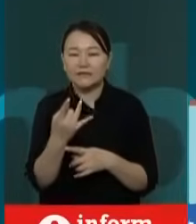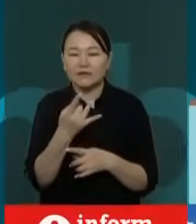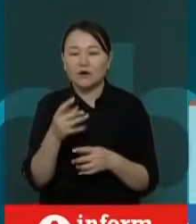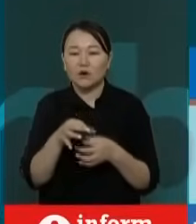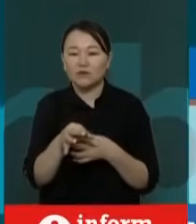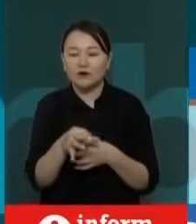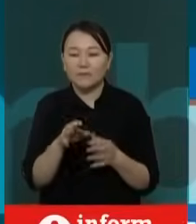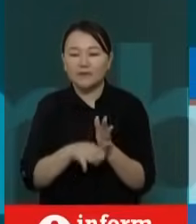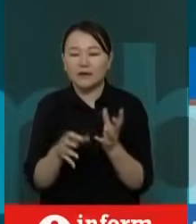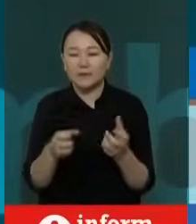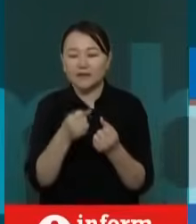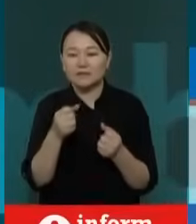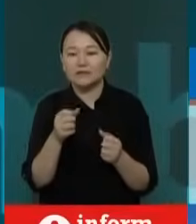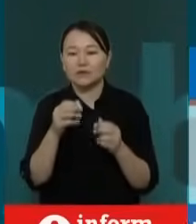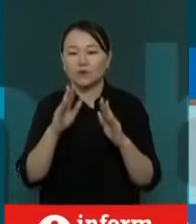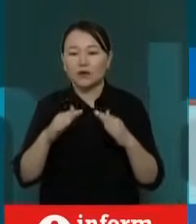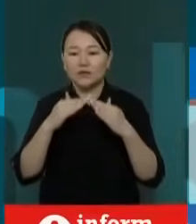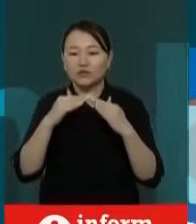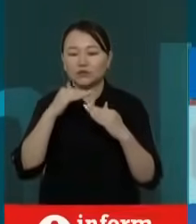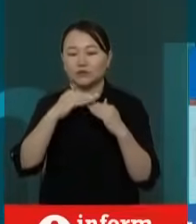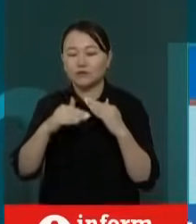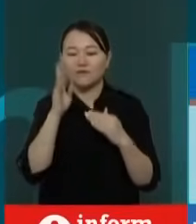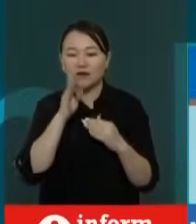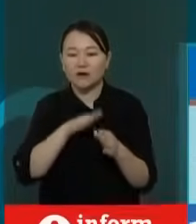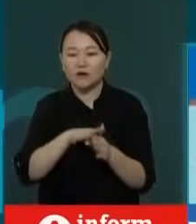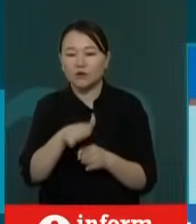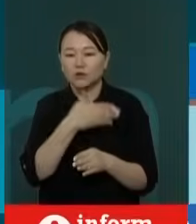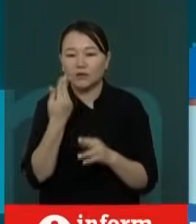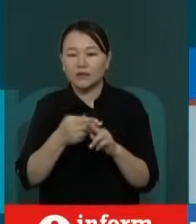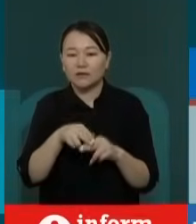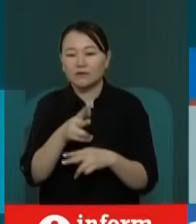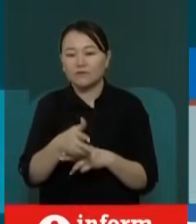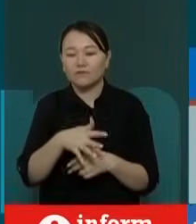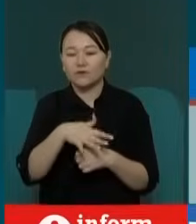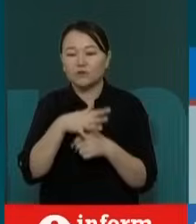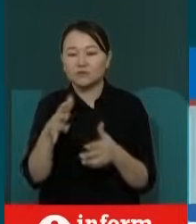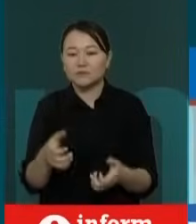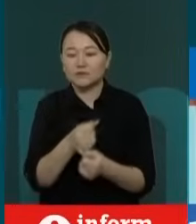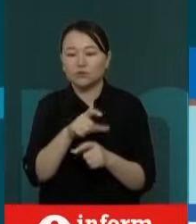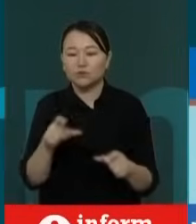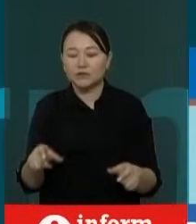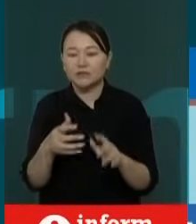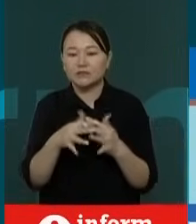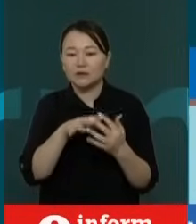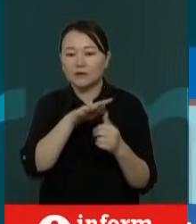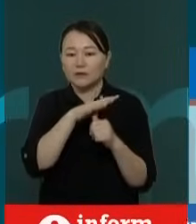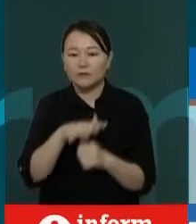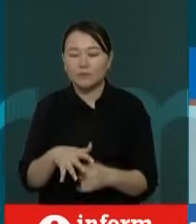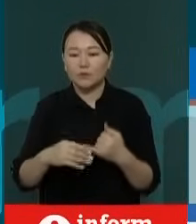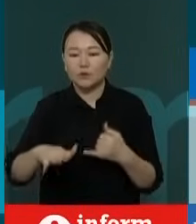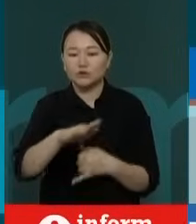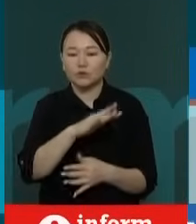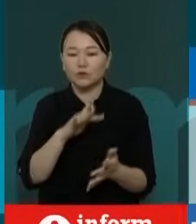островками безопасности остаются крыши домов, куда еще не добралась вода. На этих кадрах вертолет со спасенными сельчанами приземляется на площади в